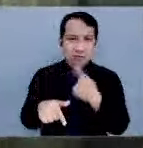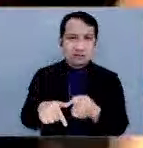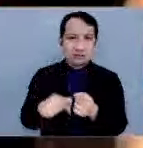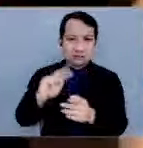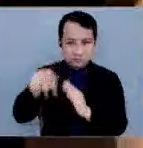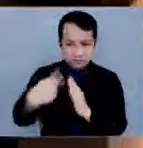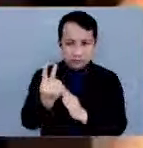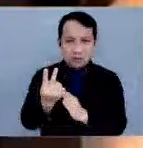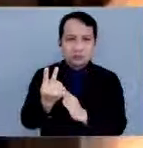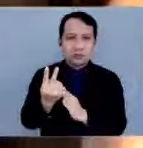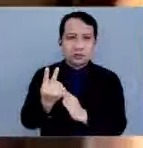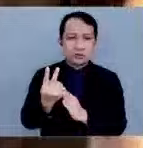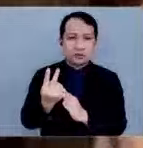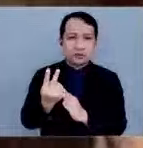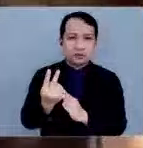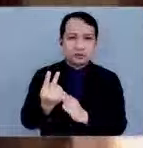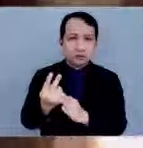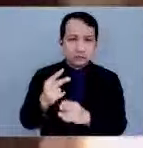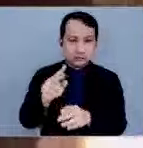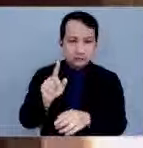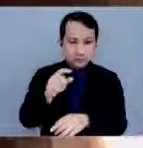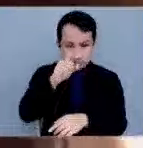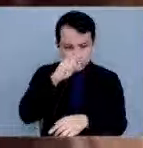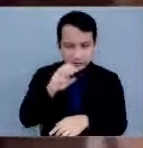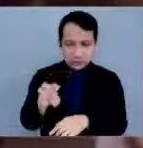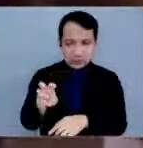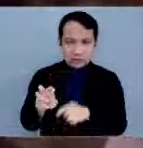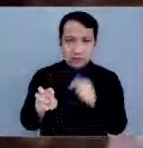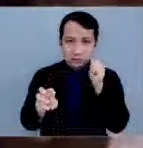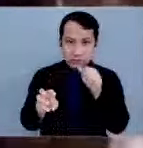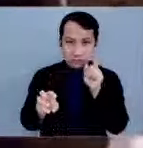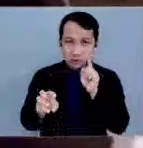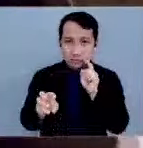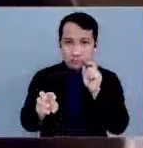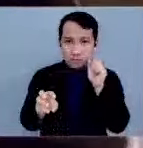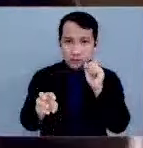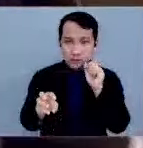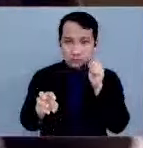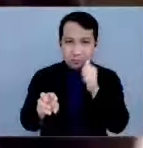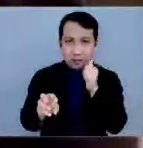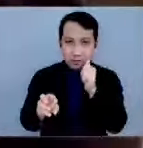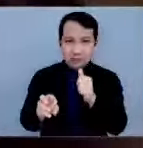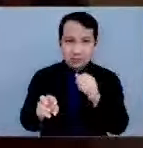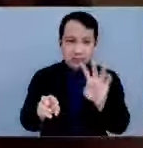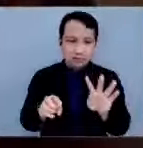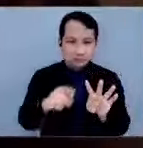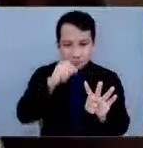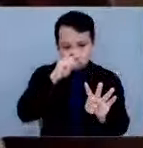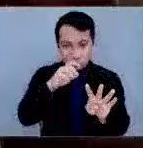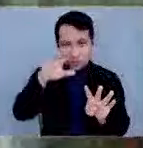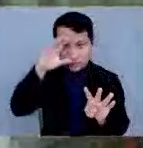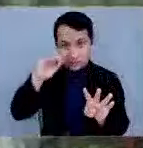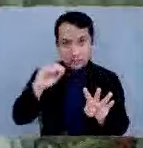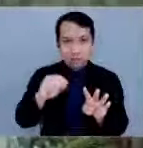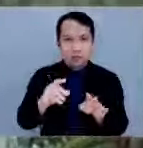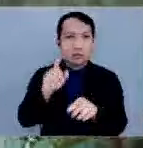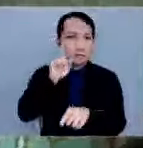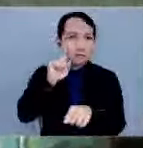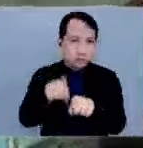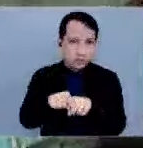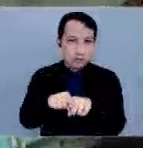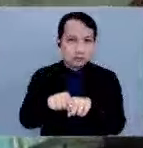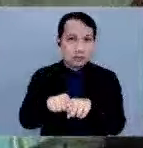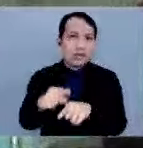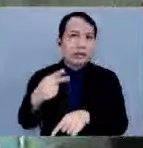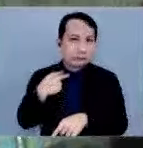sunog, tumambad ang bangkay ng 16 anyos na babae at ang 4 na taong gulang na lalaki. Magkapatid sila. Natrap sila sa